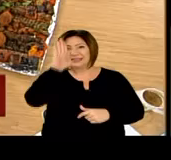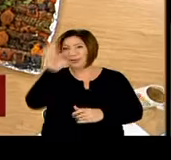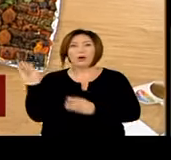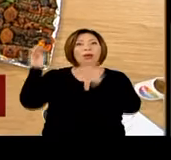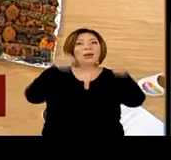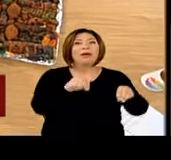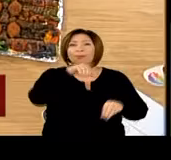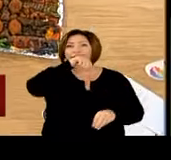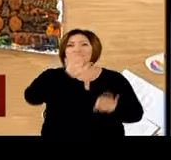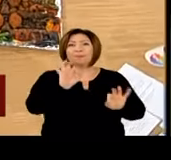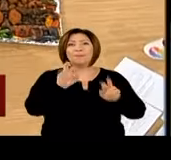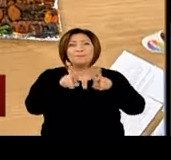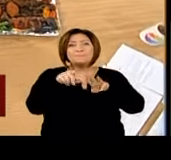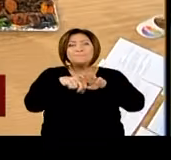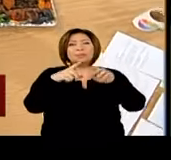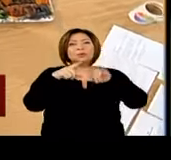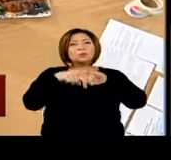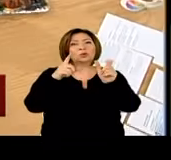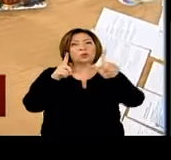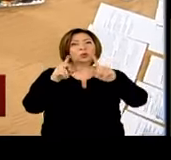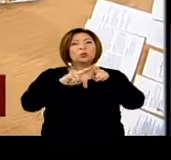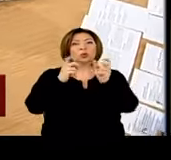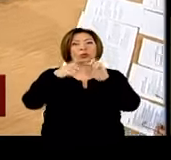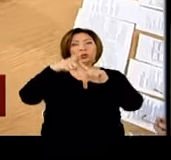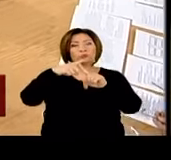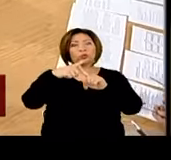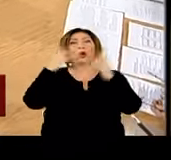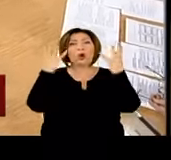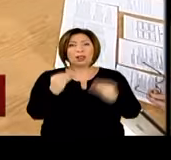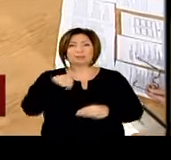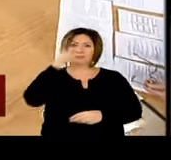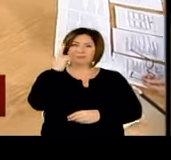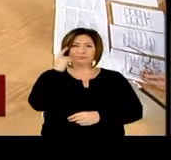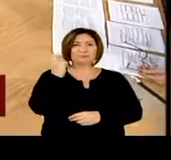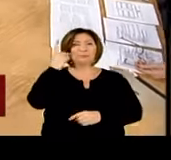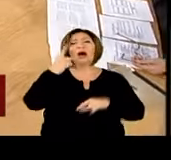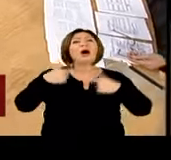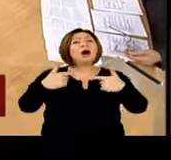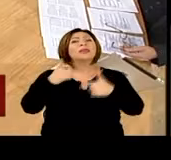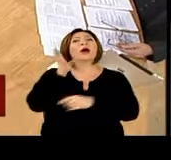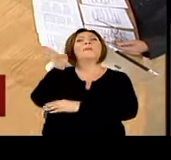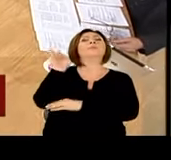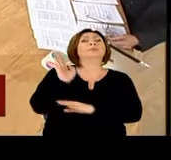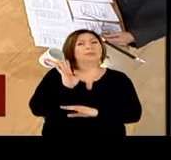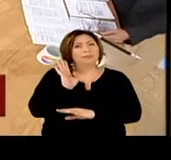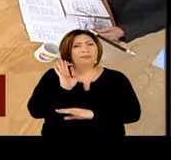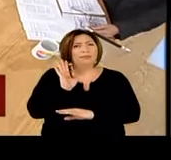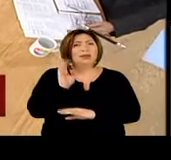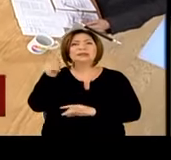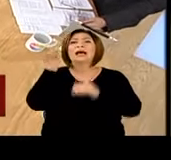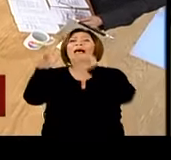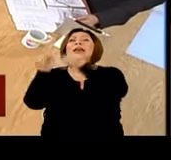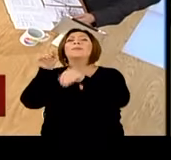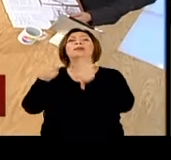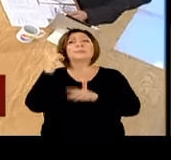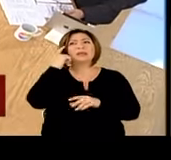İstanbul'a Mesrur Kurt olarak Hatay Has Kral Sofrası'nı sahibi taşıdı. Hatay'a gitmeyenler de, belki size gelmeyenler de